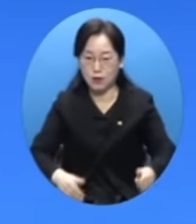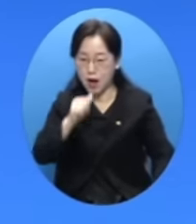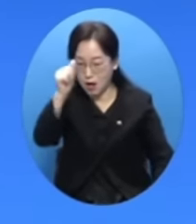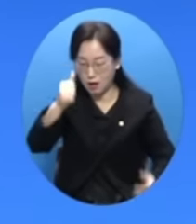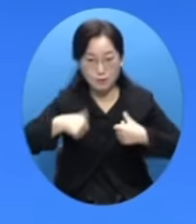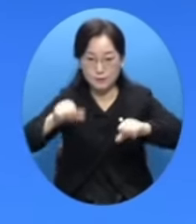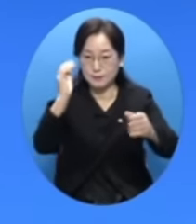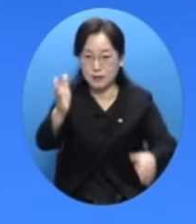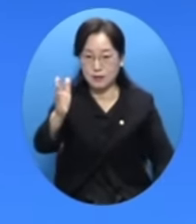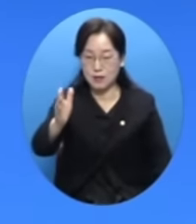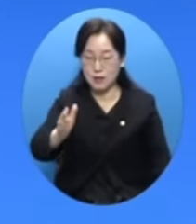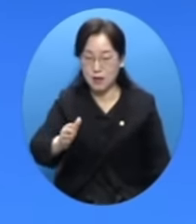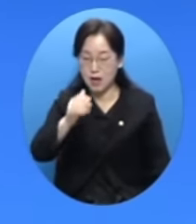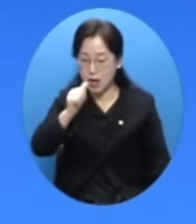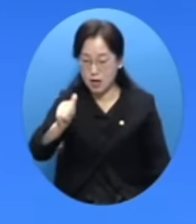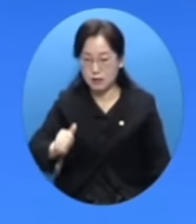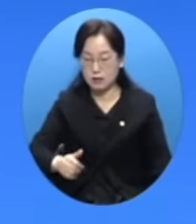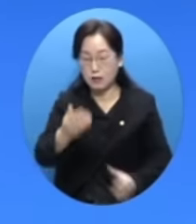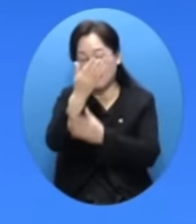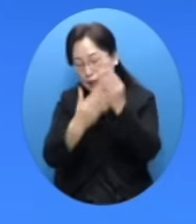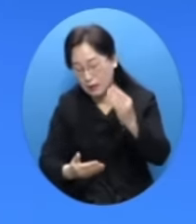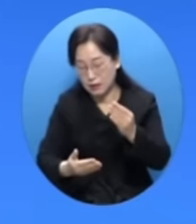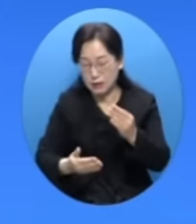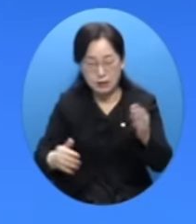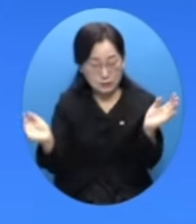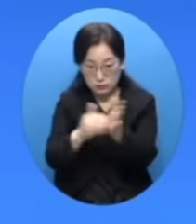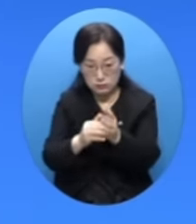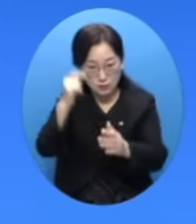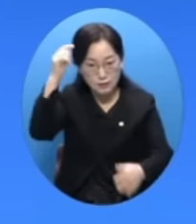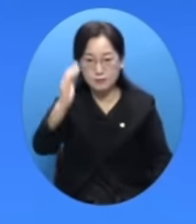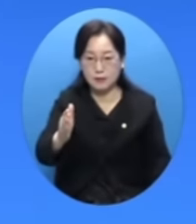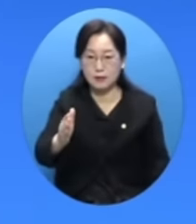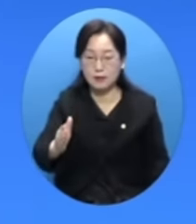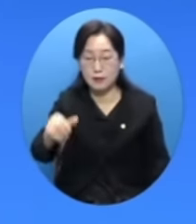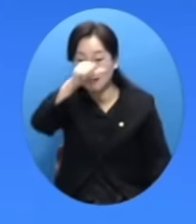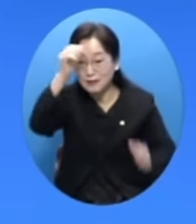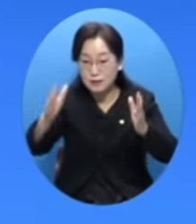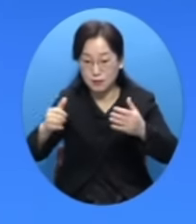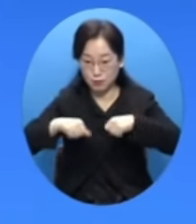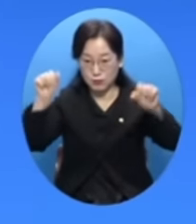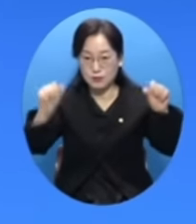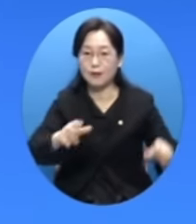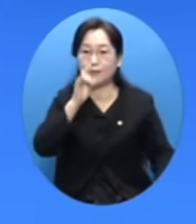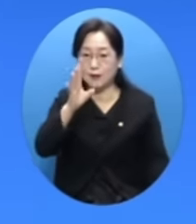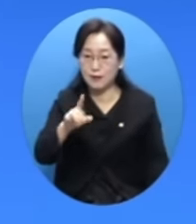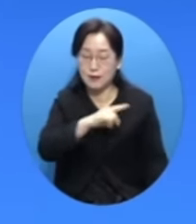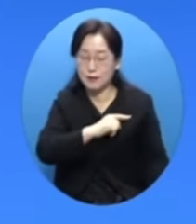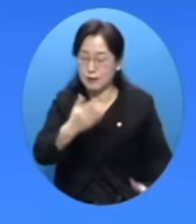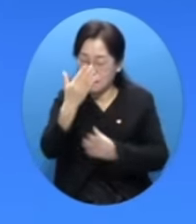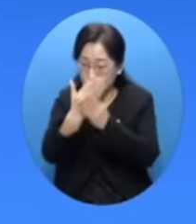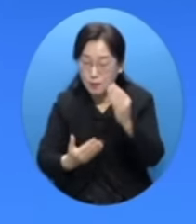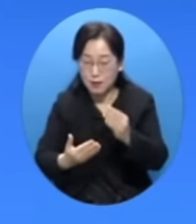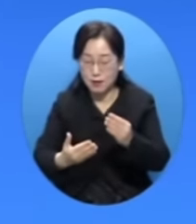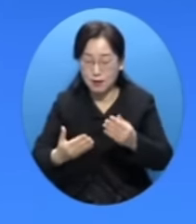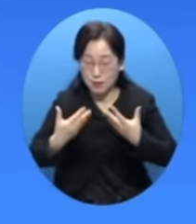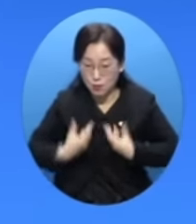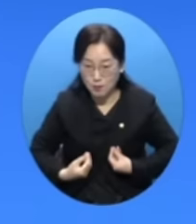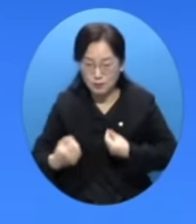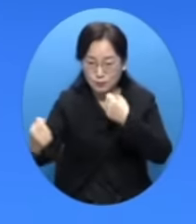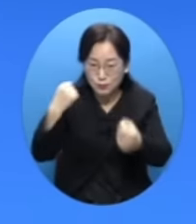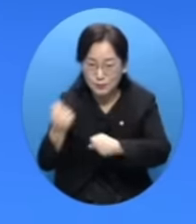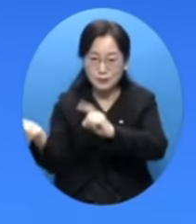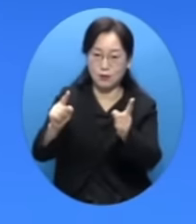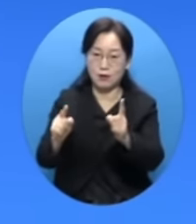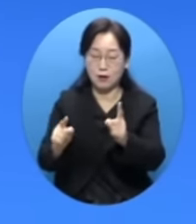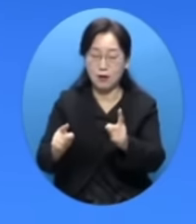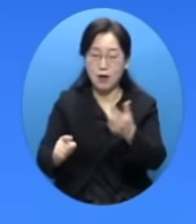포기하지 마십시오. 절대로 주저앉아서 다 끝났다고 하지 마십시오. 인생은 포기하면 안 됩니다. 가장 절망의 순간에 다시 일어나야 됩니다.